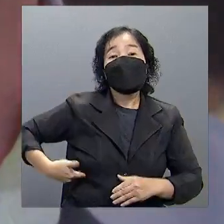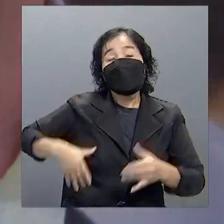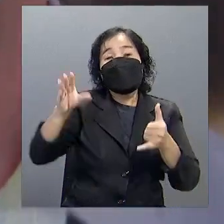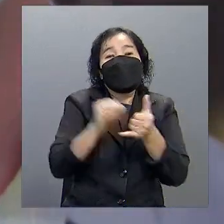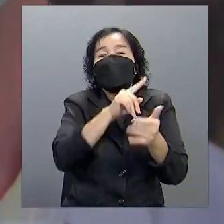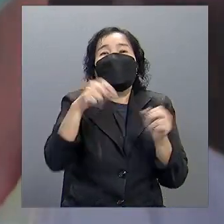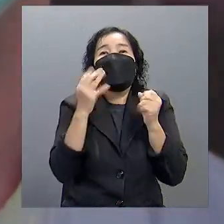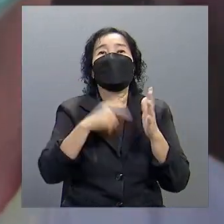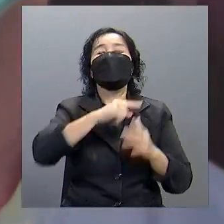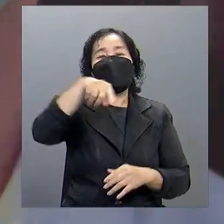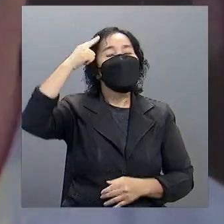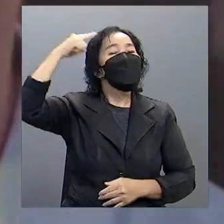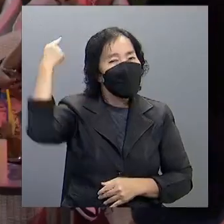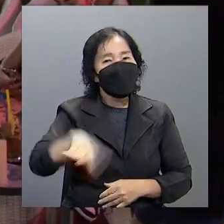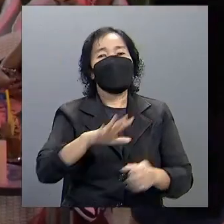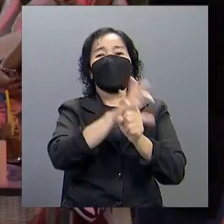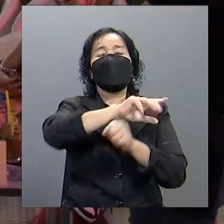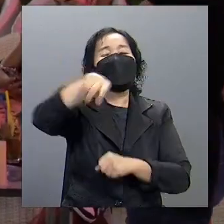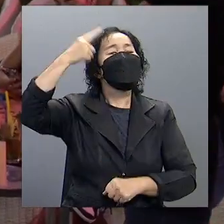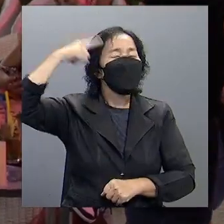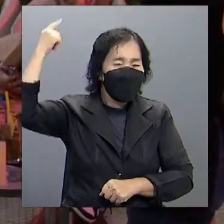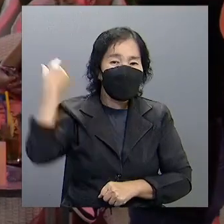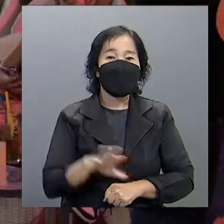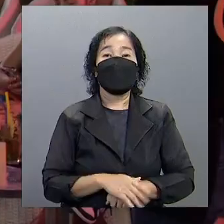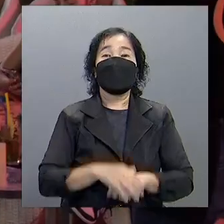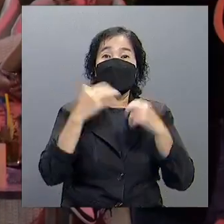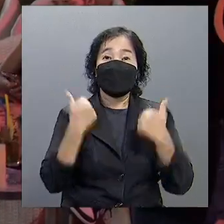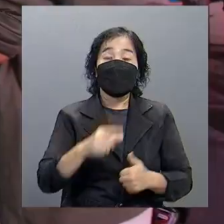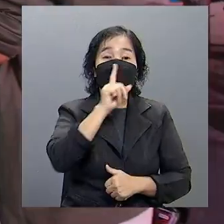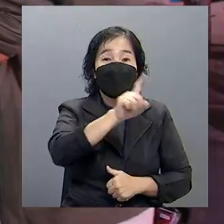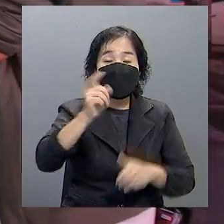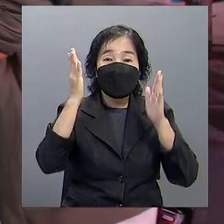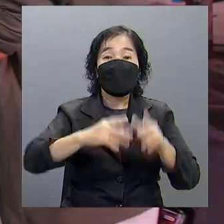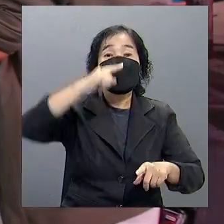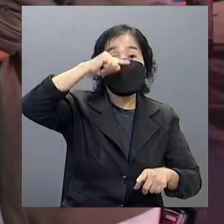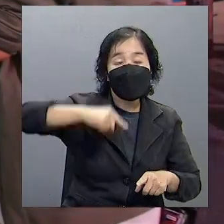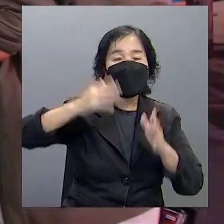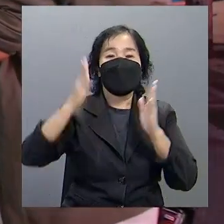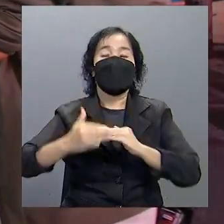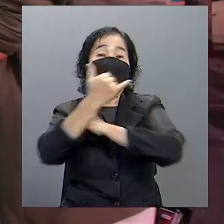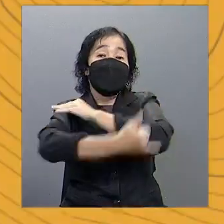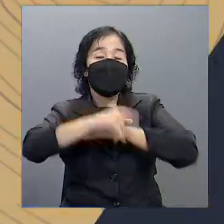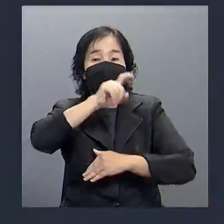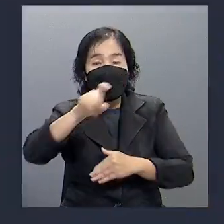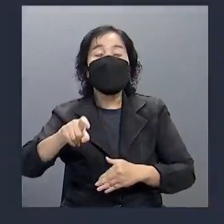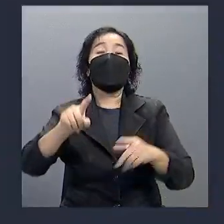านการณ์โควิด-19 มาหมดแล้วซึ่งหลังจากที่สอบถามทั้งคนไทยและต่างชาติในพื้นที่ก็ได้ความตามนั้นจริ